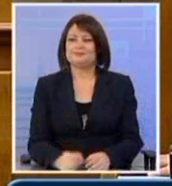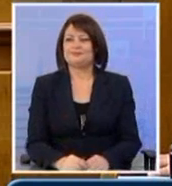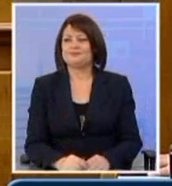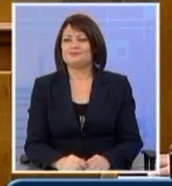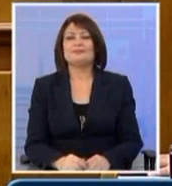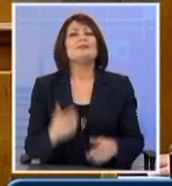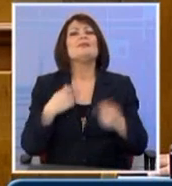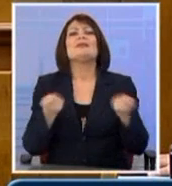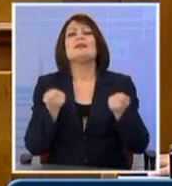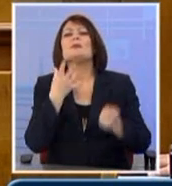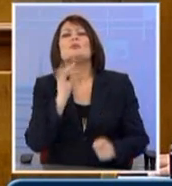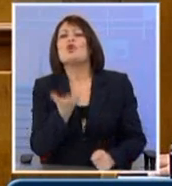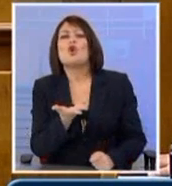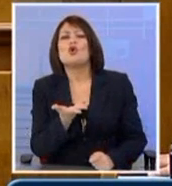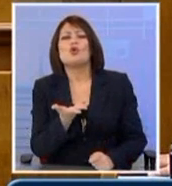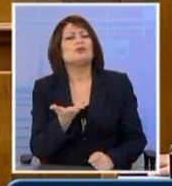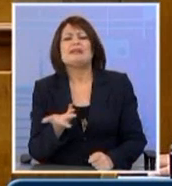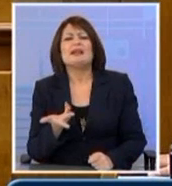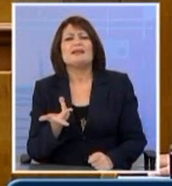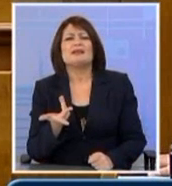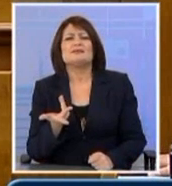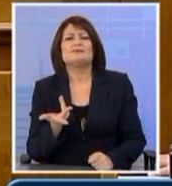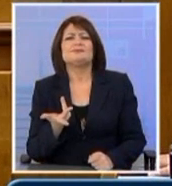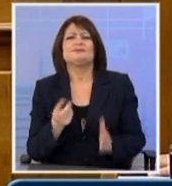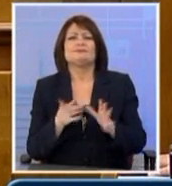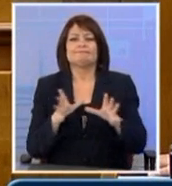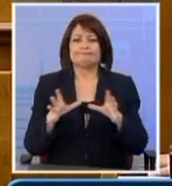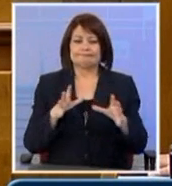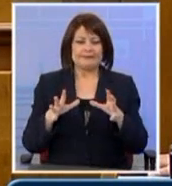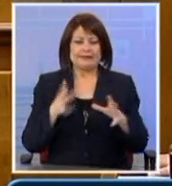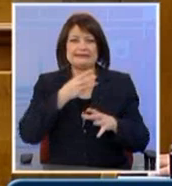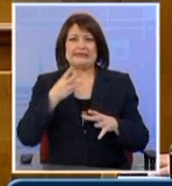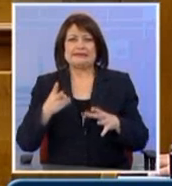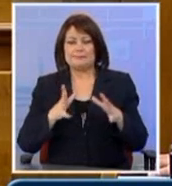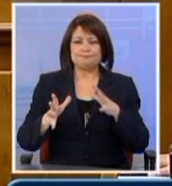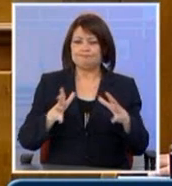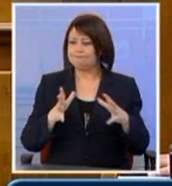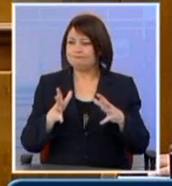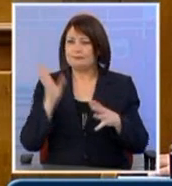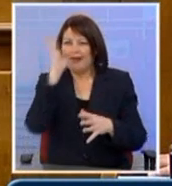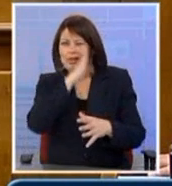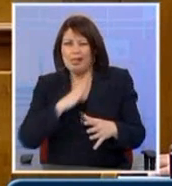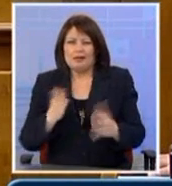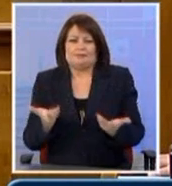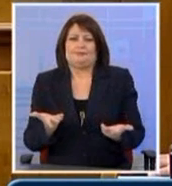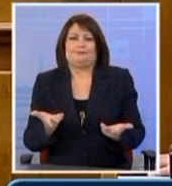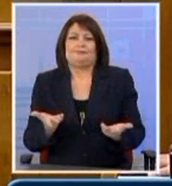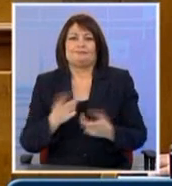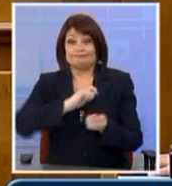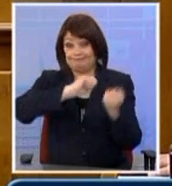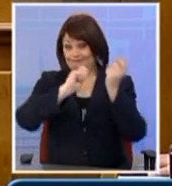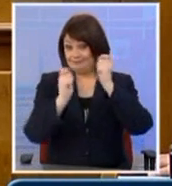Γιατί το κάνετε αυτό? Γιατί πρέπει να κρύψετε την αμηχανία σας. Την αμηχανία από εσάς την πιθανότητα αλλαγής